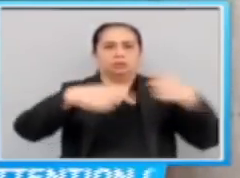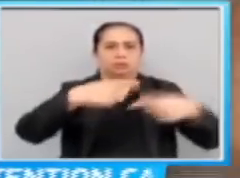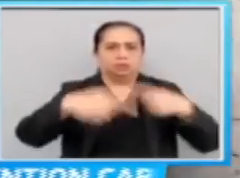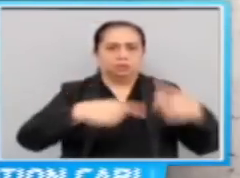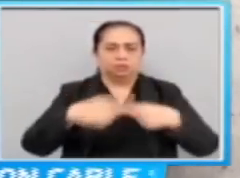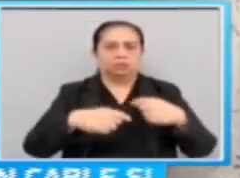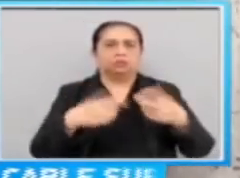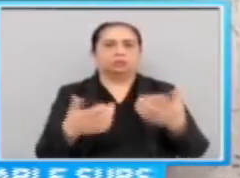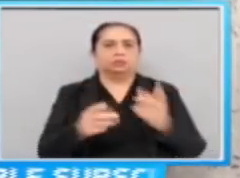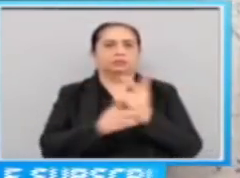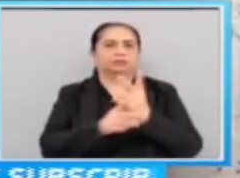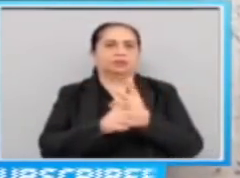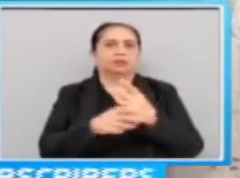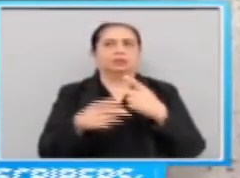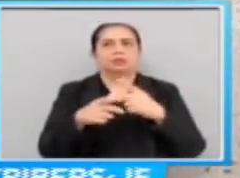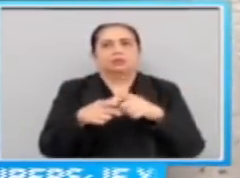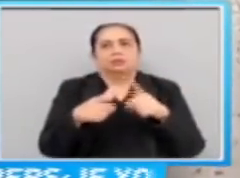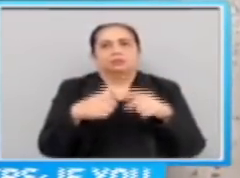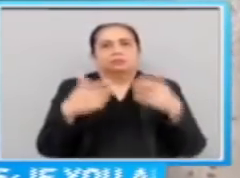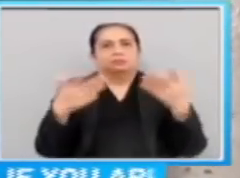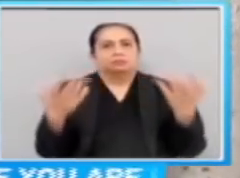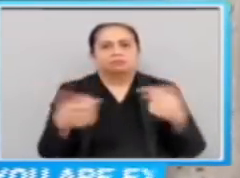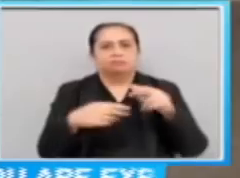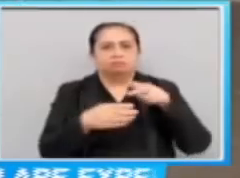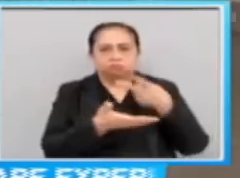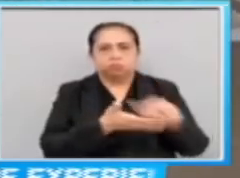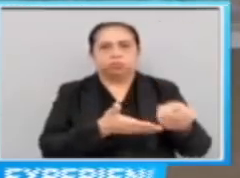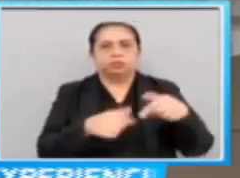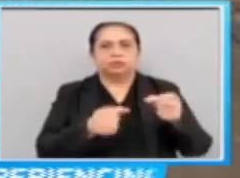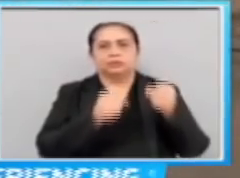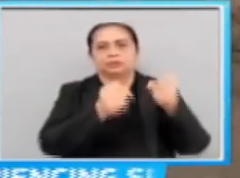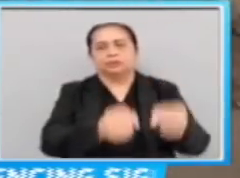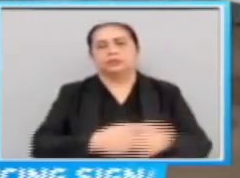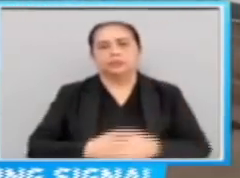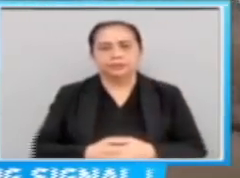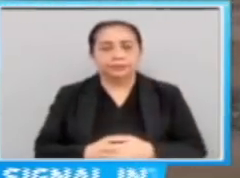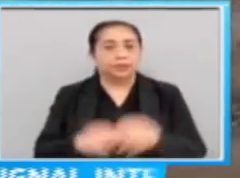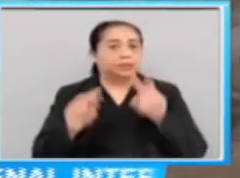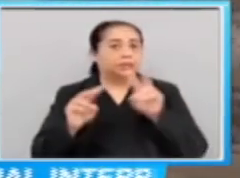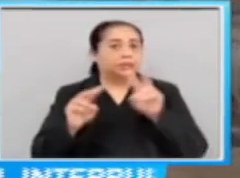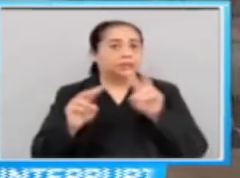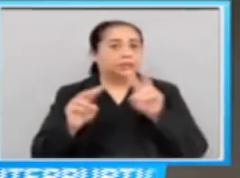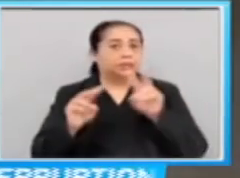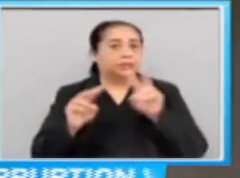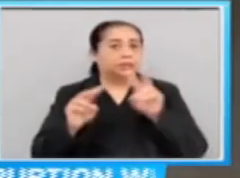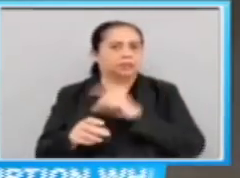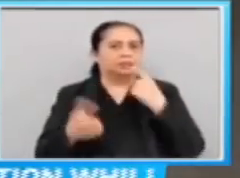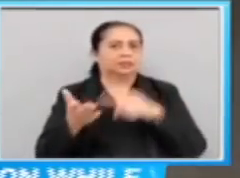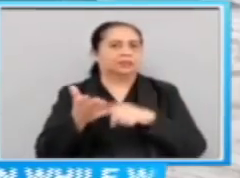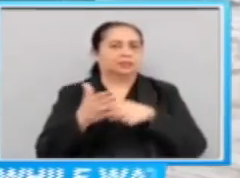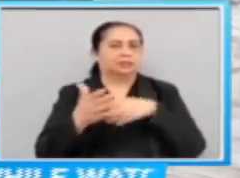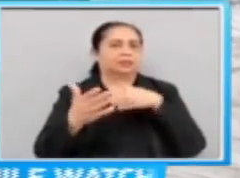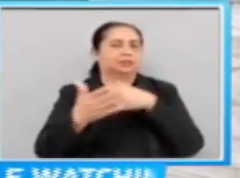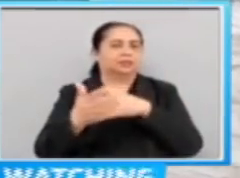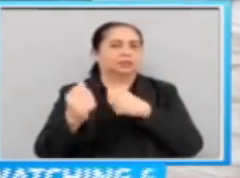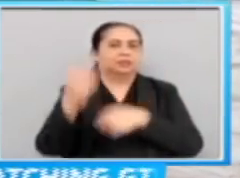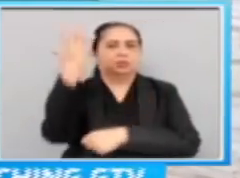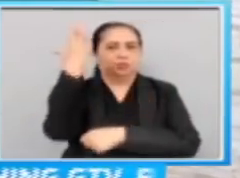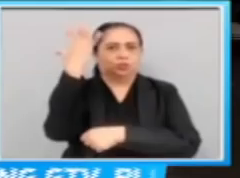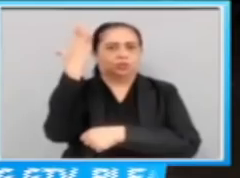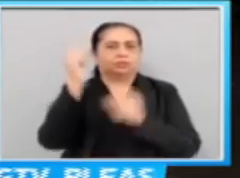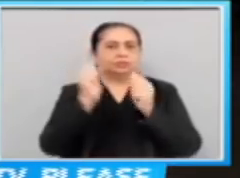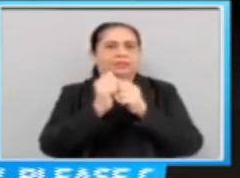na hanggang sa nasadsad na dito sa kalsada. Sa imbestigasyon ng mga otoridad, dumalabas na bumangga ang van sa puno, pati sa gate ng